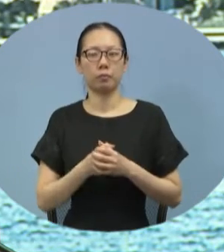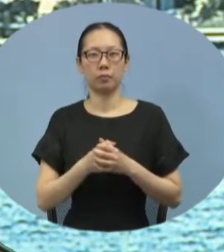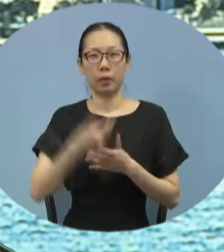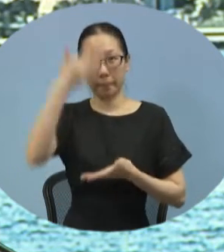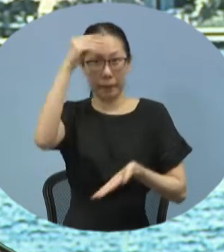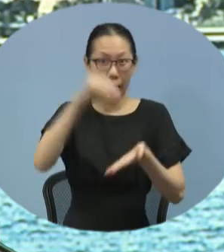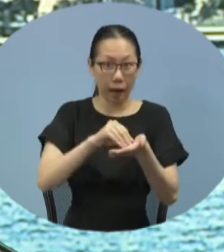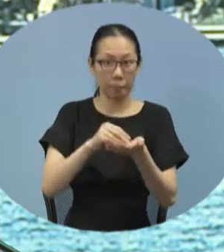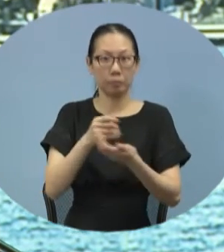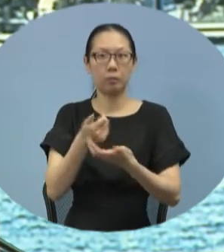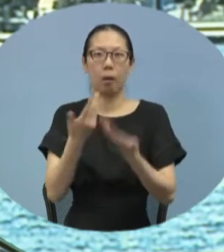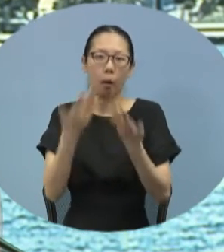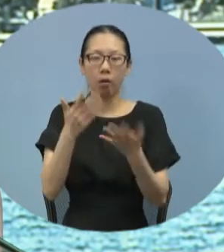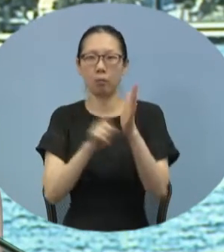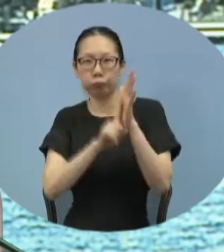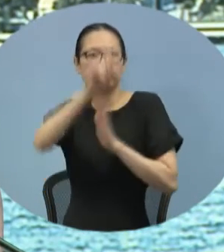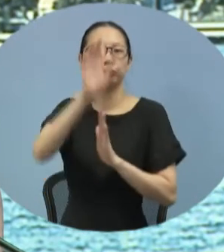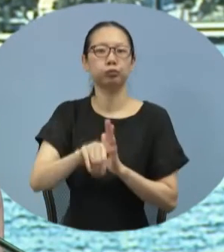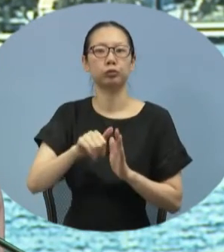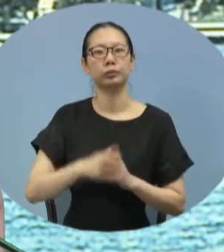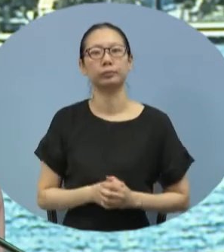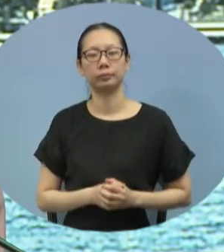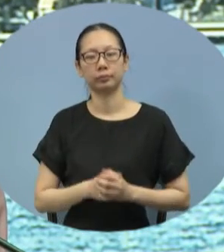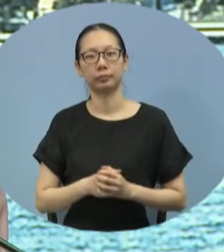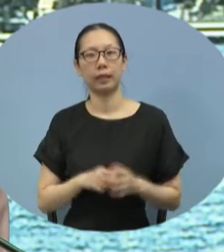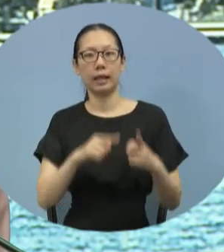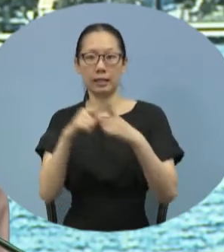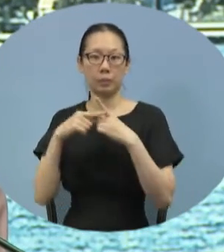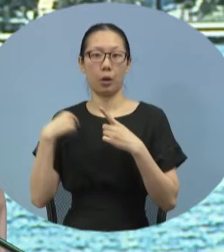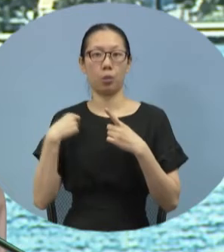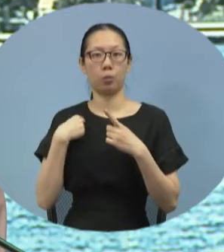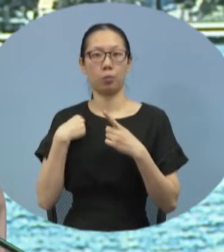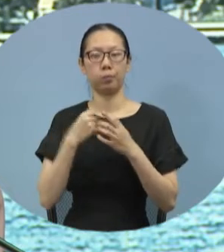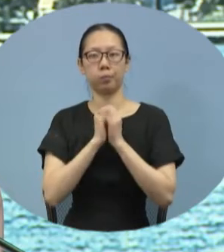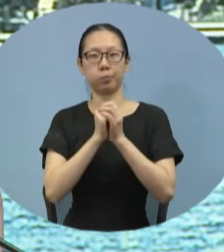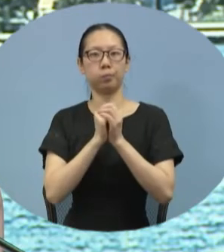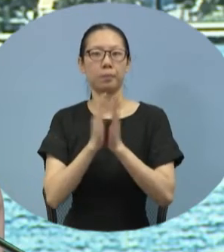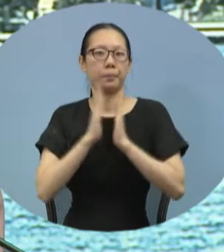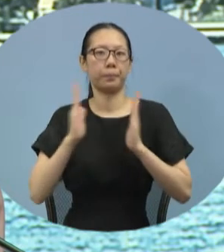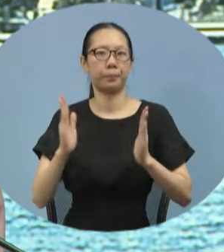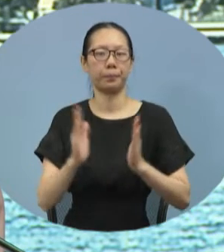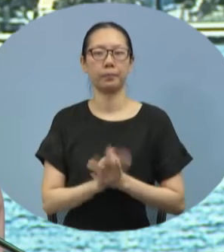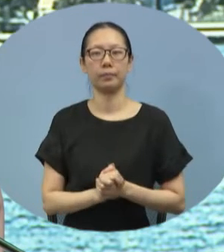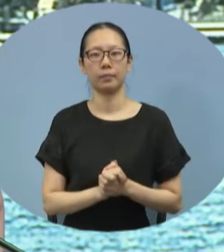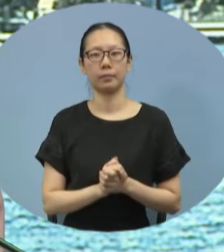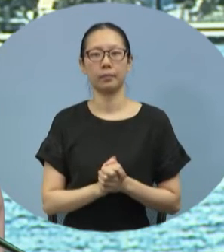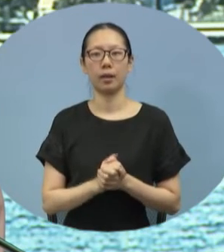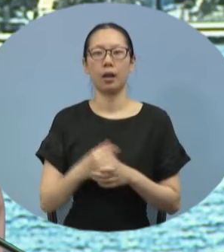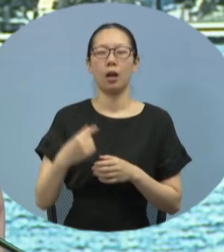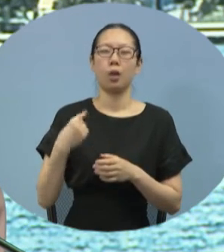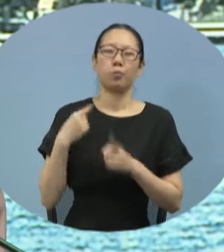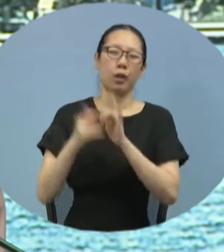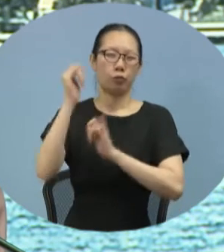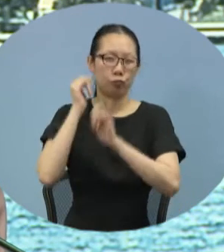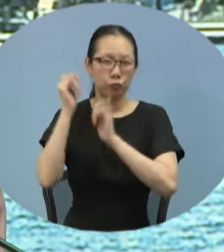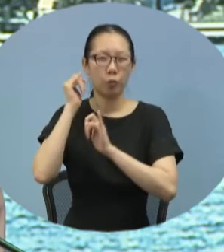有機會上升的。市民在這幾天農曆新年的期間，中國人的傳統很多都不